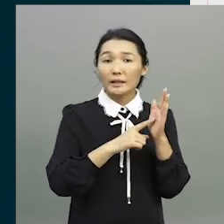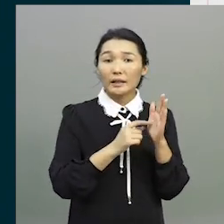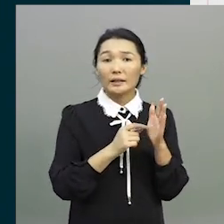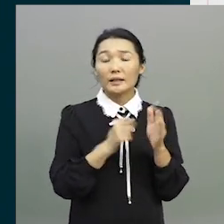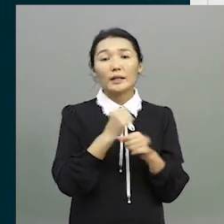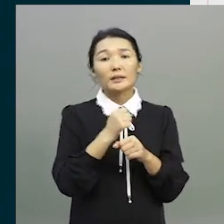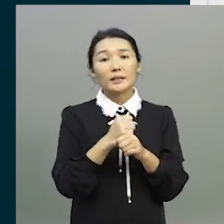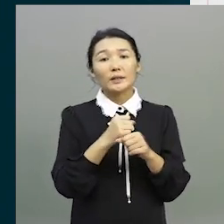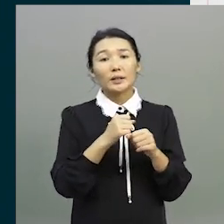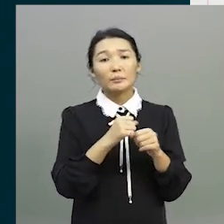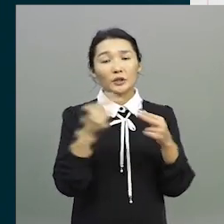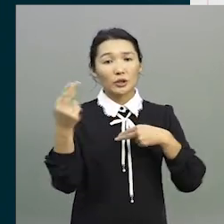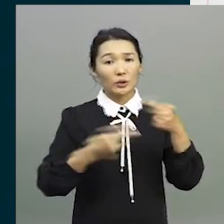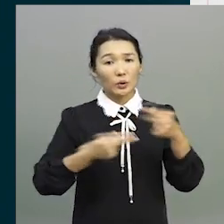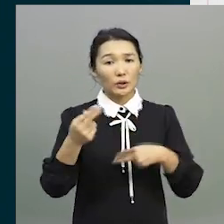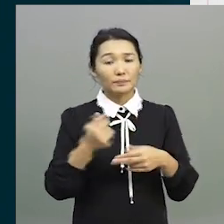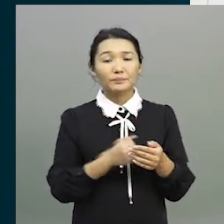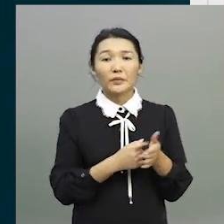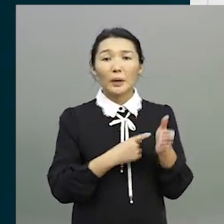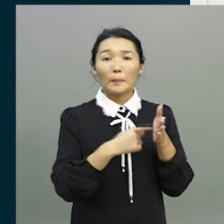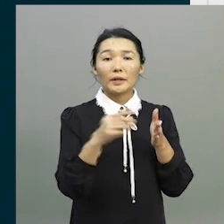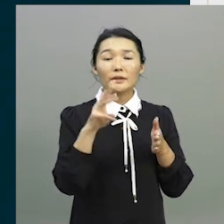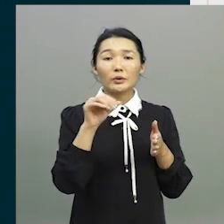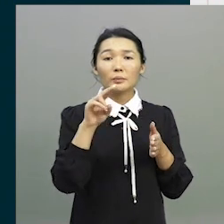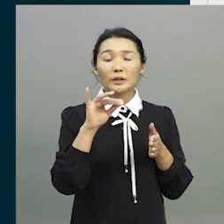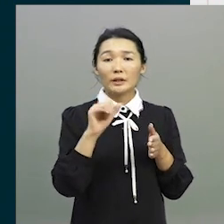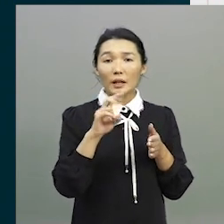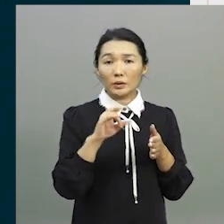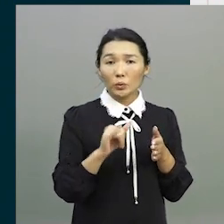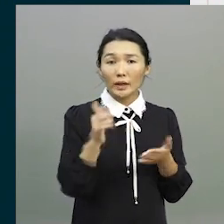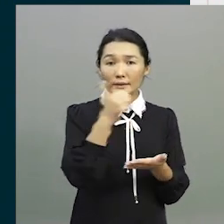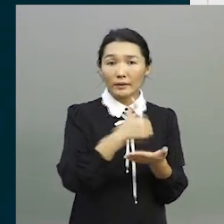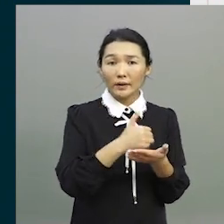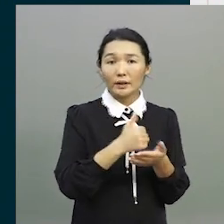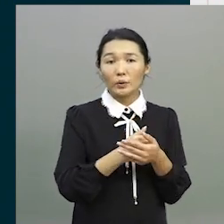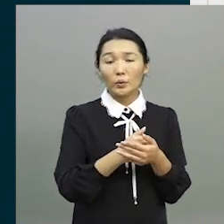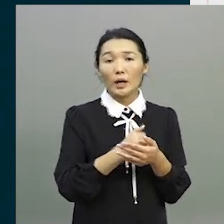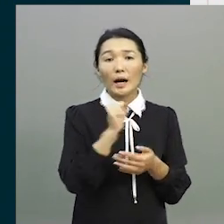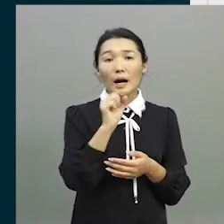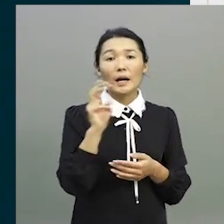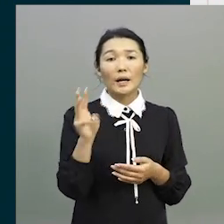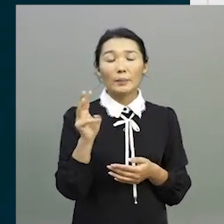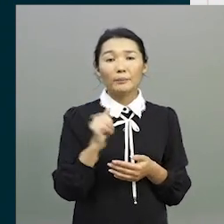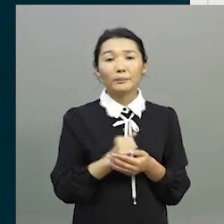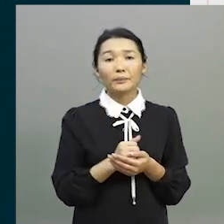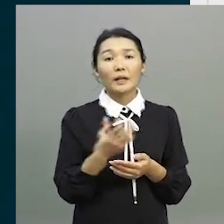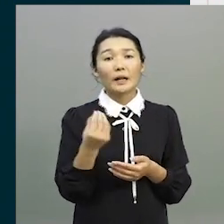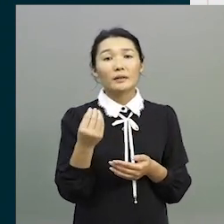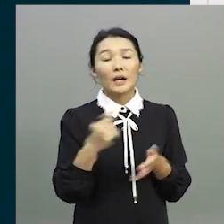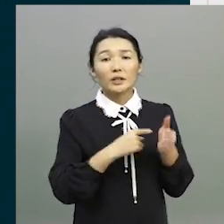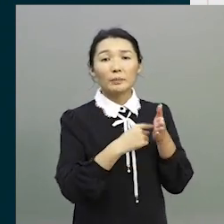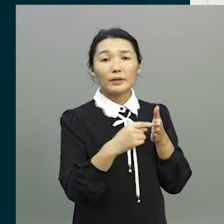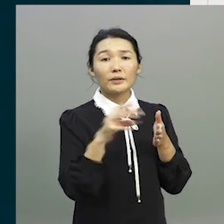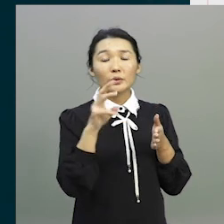чертеж проведем медиану к основанию а м также проведем